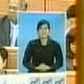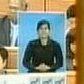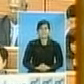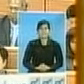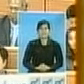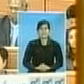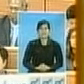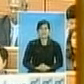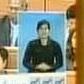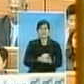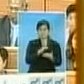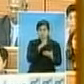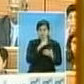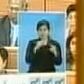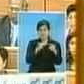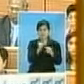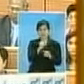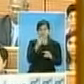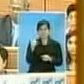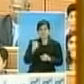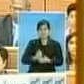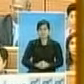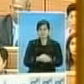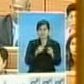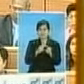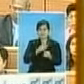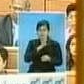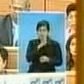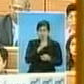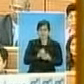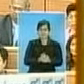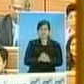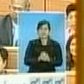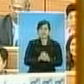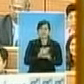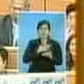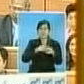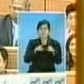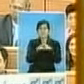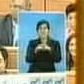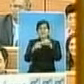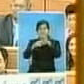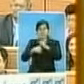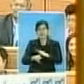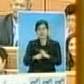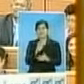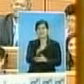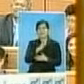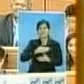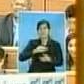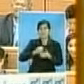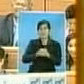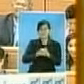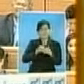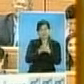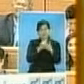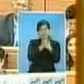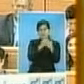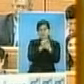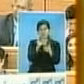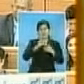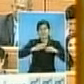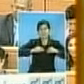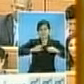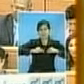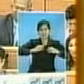จากวันนี้การตัดสินใจในสภาก็อะไรก็แล้วแต่ที่เป็นเสียงข้างมากก็คือพวกมากลากไปครับจริงๆเนี่ยมันย้อนกลับ